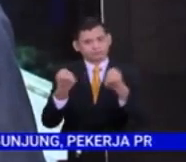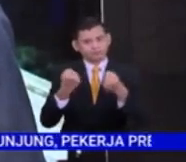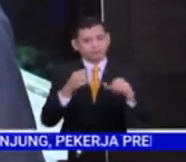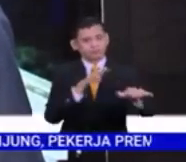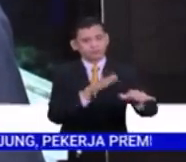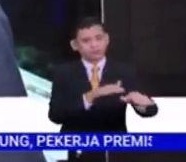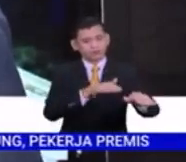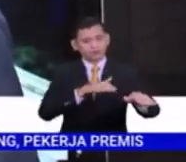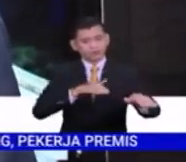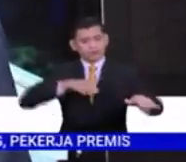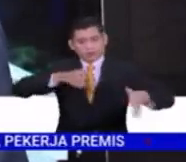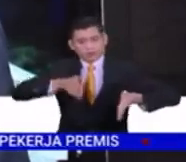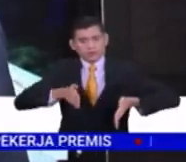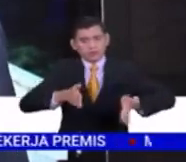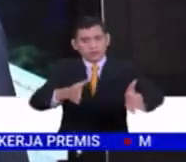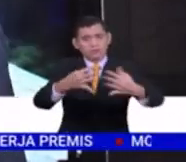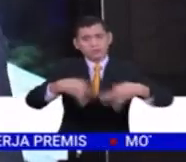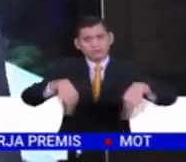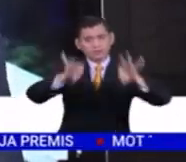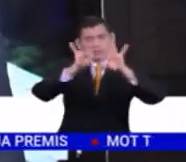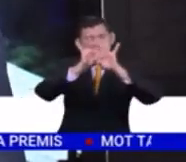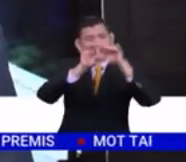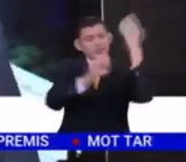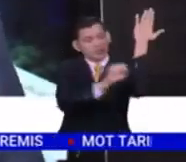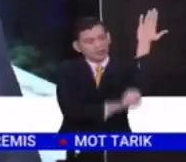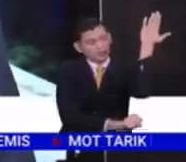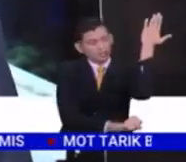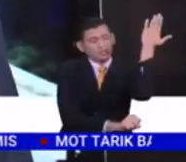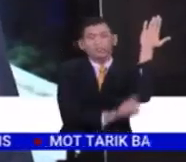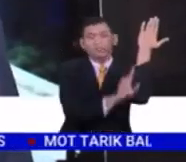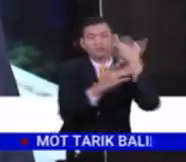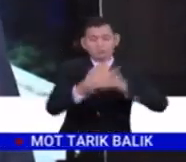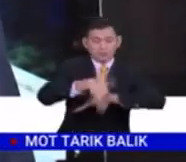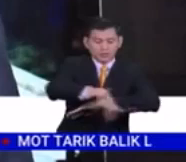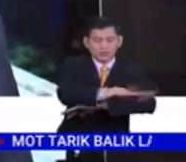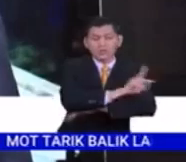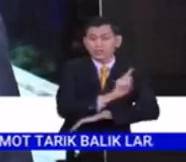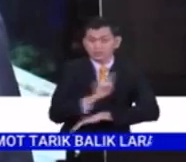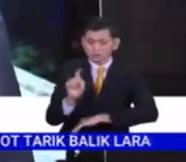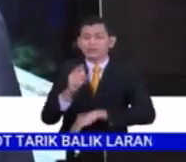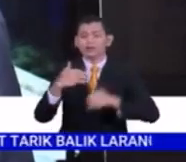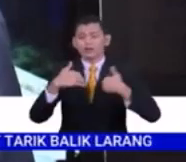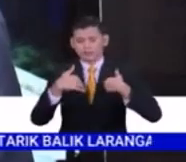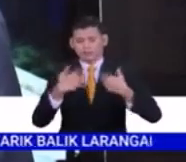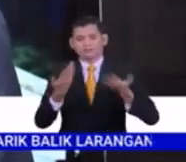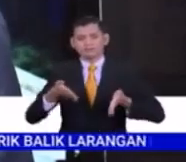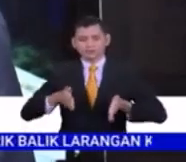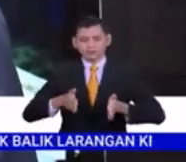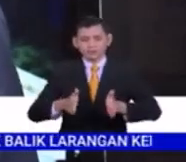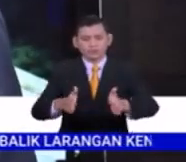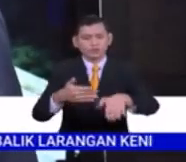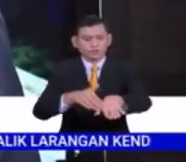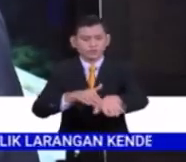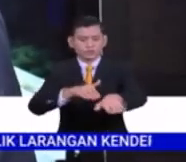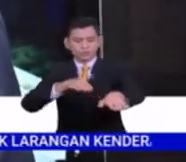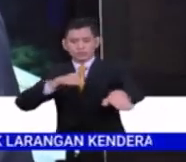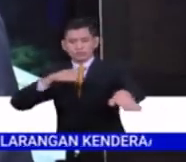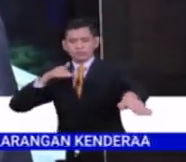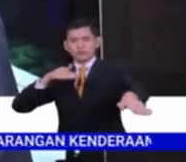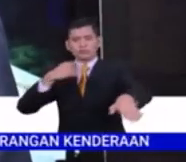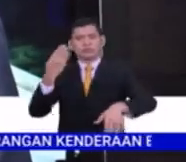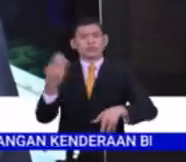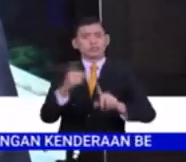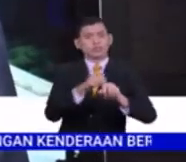Senada utama ada braile karena Selatan dan juga ke pantai timur Semenanjung imannya beberapa lokasi telah dikenal pasti berlaku kesehatan luar biasa ya